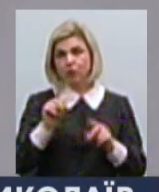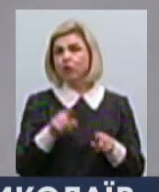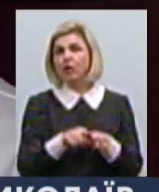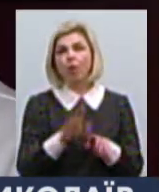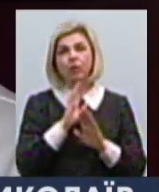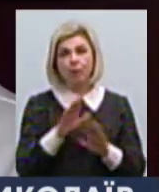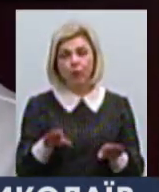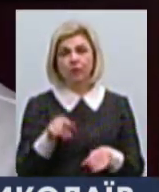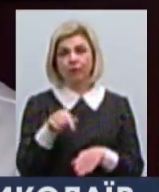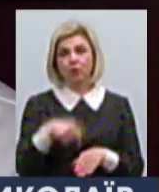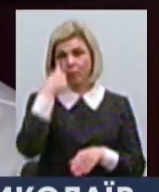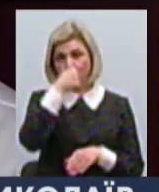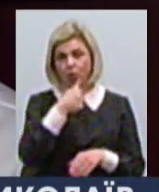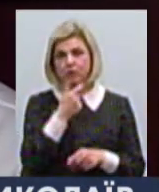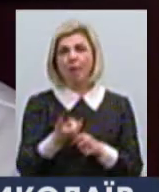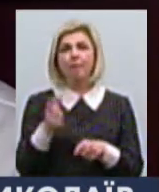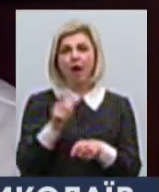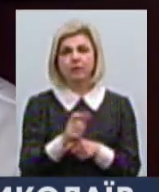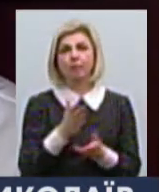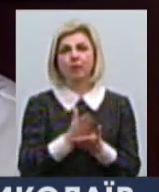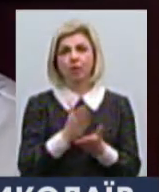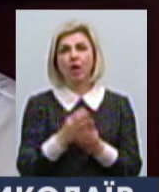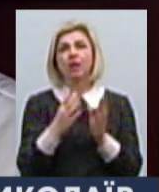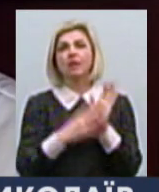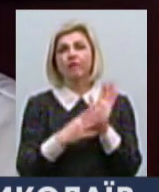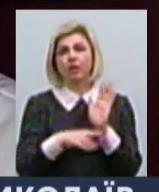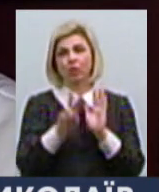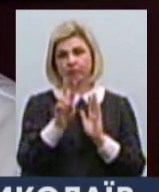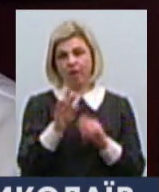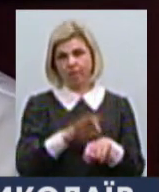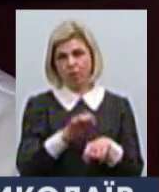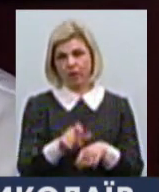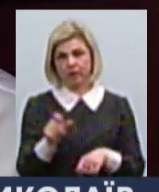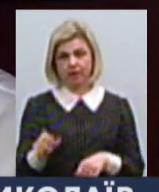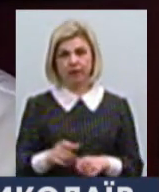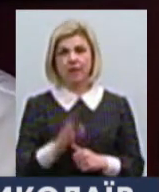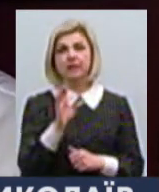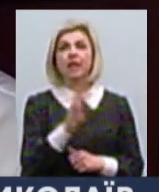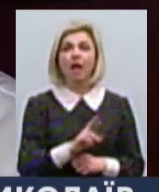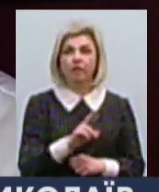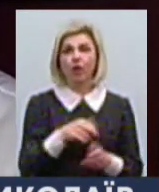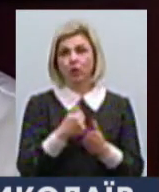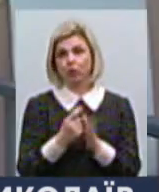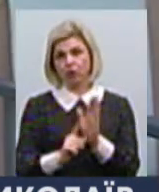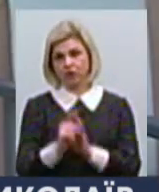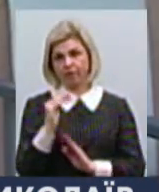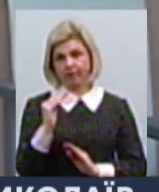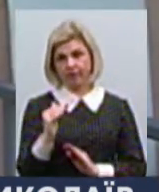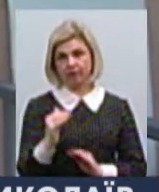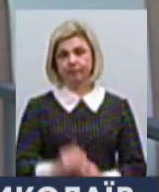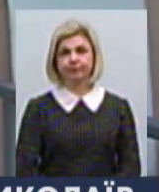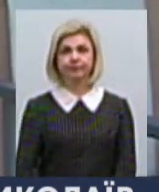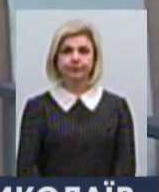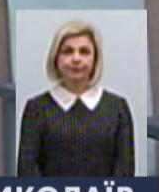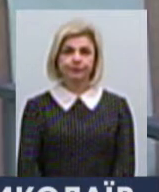буде. У цьому році у нас максимум знаходилося 92 хворих в кінці січня, початку лютого. Світлана Кльосова,